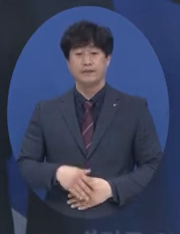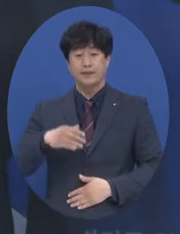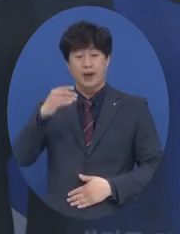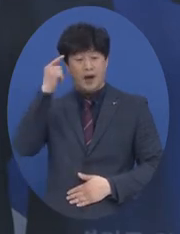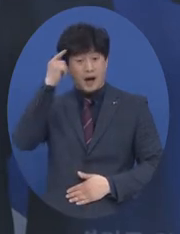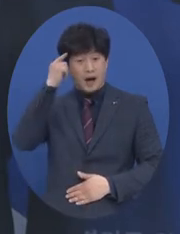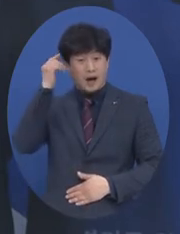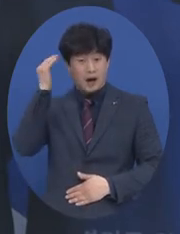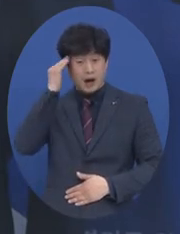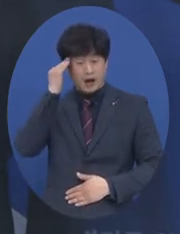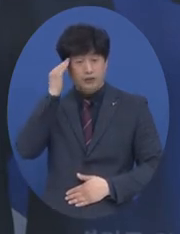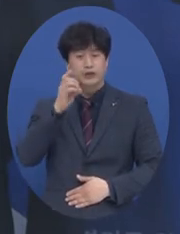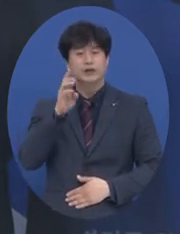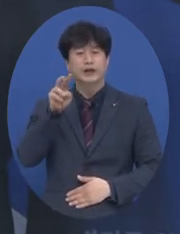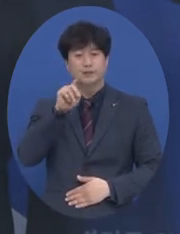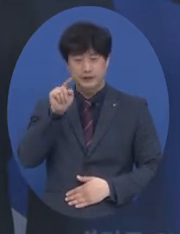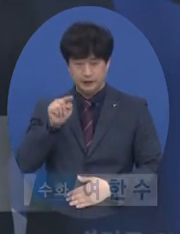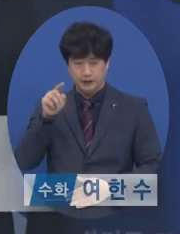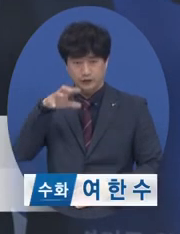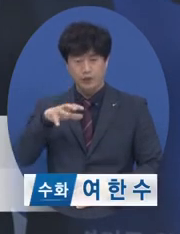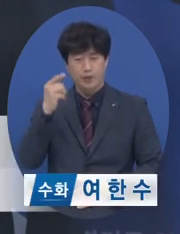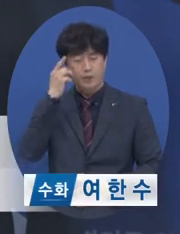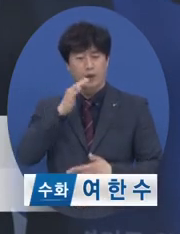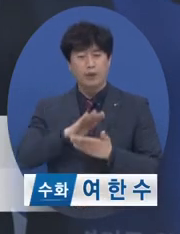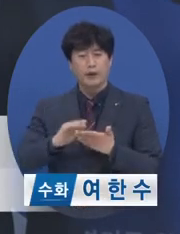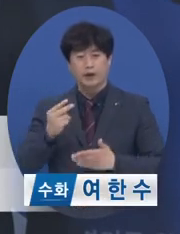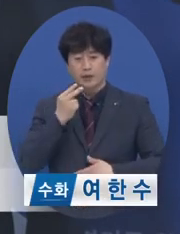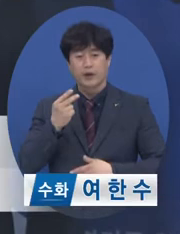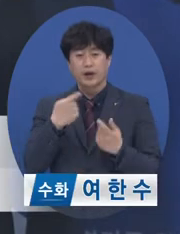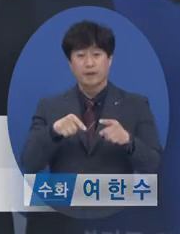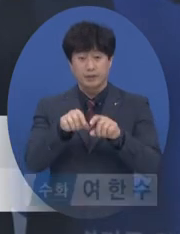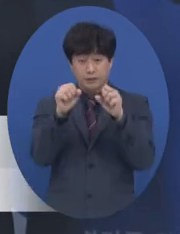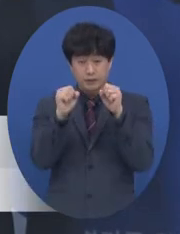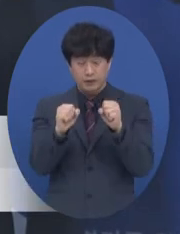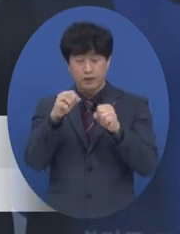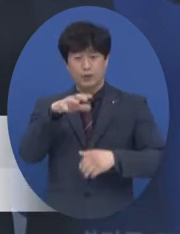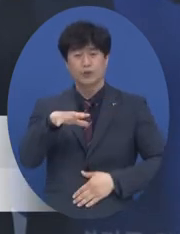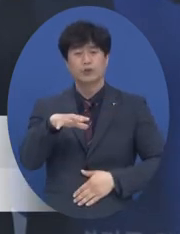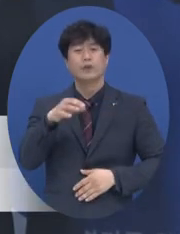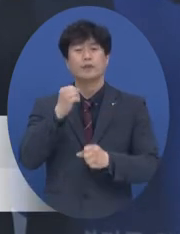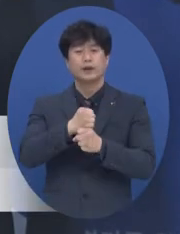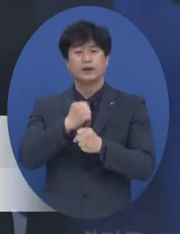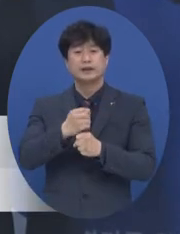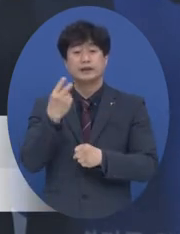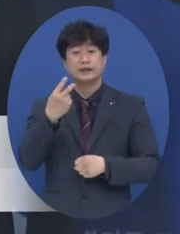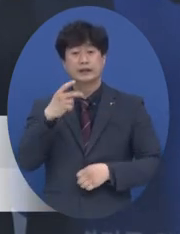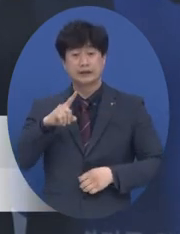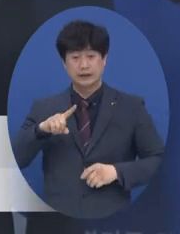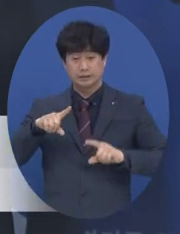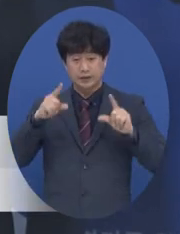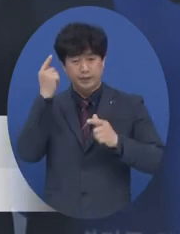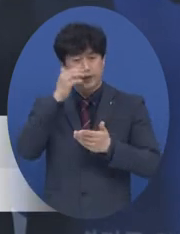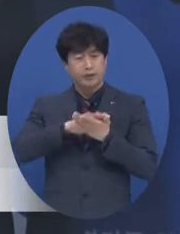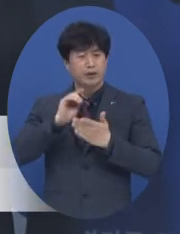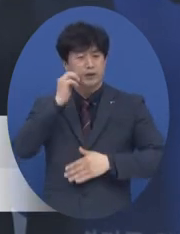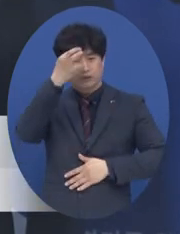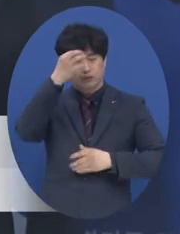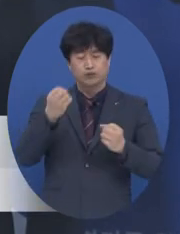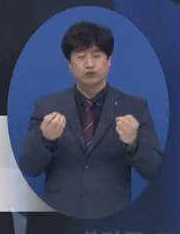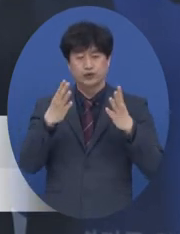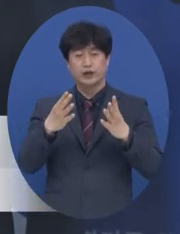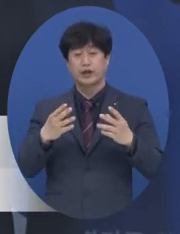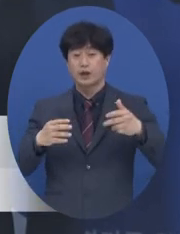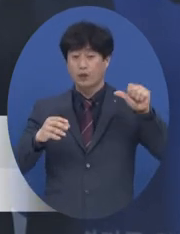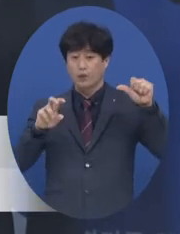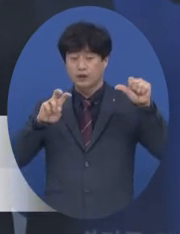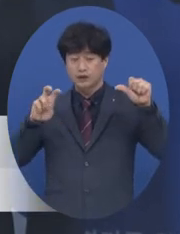한반도 비무장지대 를 평화와 생명 공전의 무대로 재탄생시키는 2011 hd mg 평화 예술제 가 다음달 20일부터